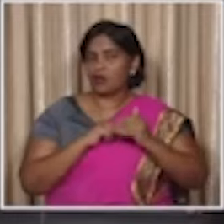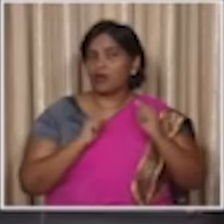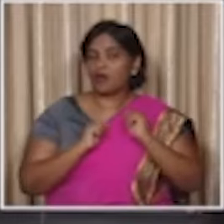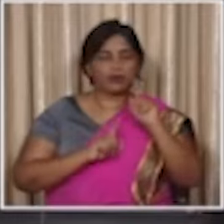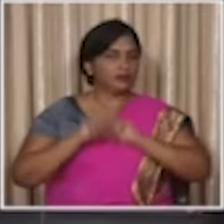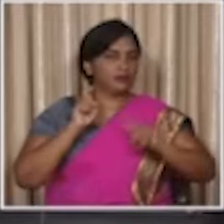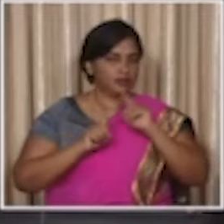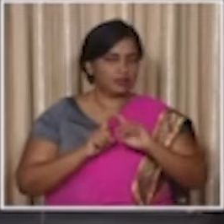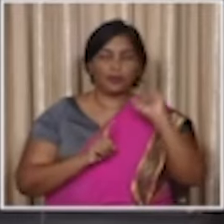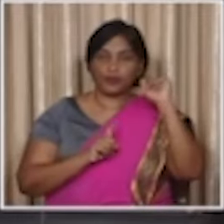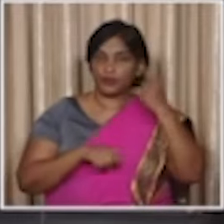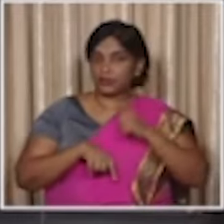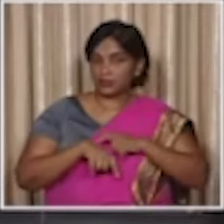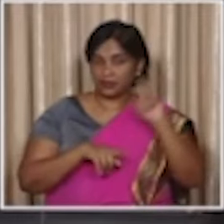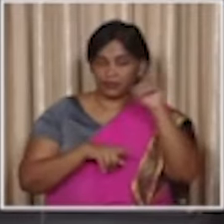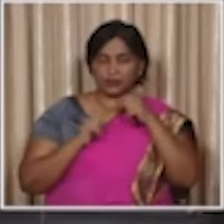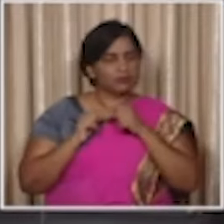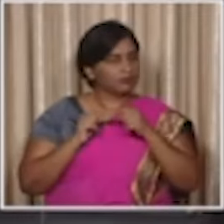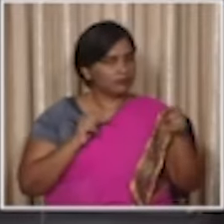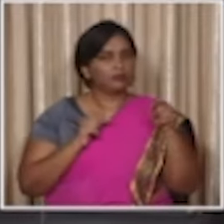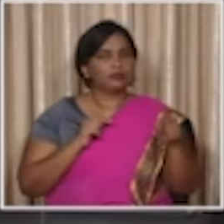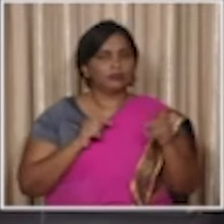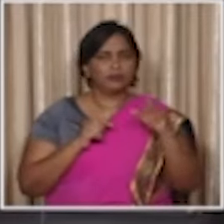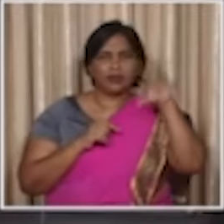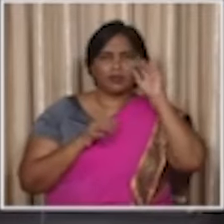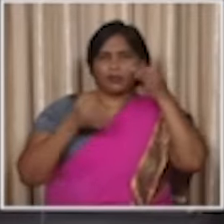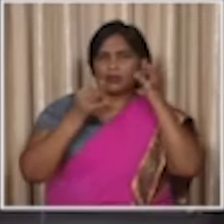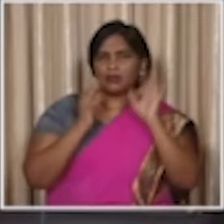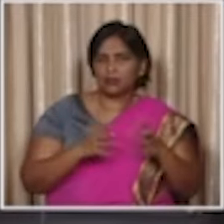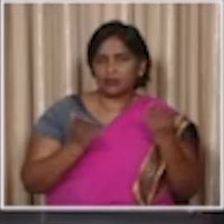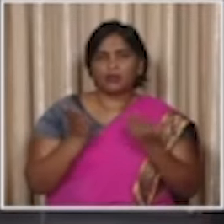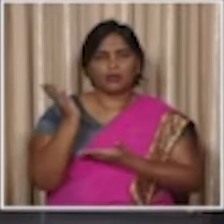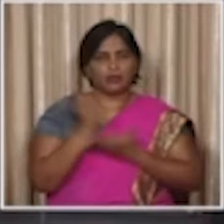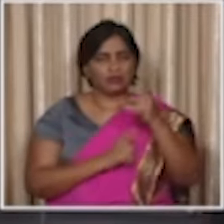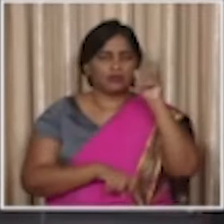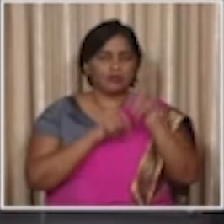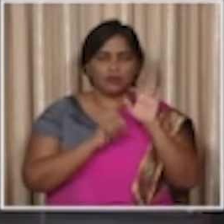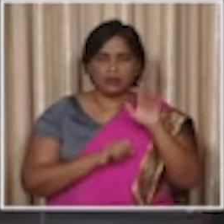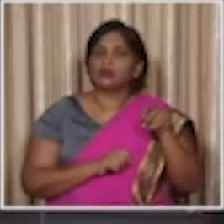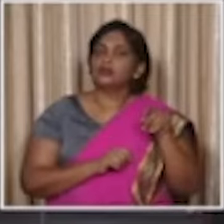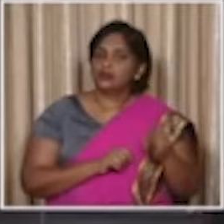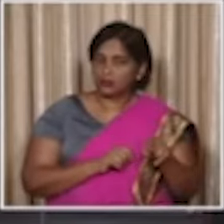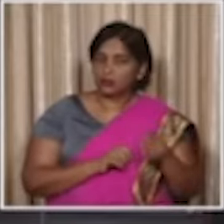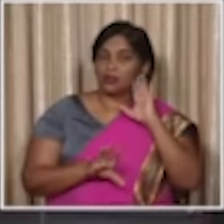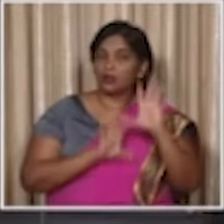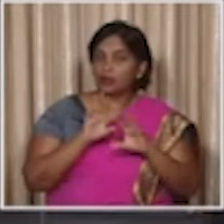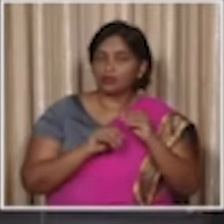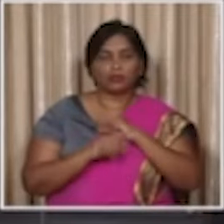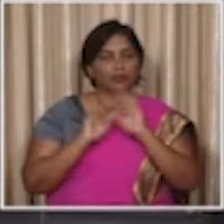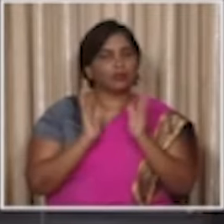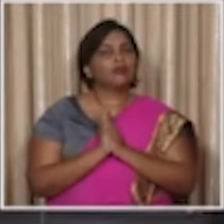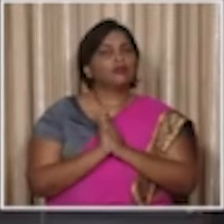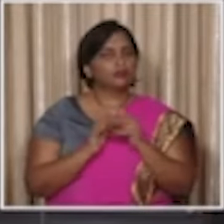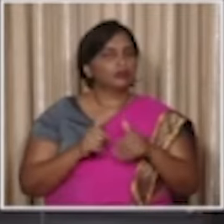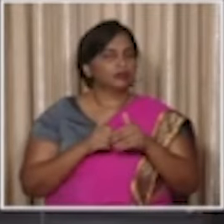සාකච්ඡා කරනවා. මොකද පළවෙනි වටේ කිසියම් අනවබෝධයකට ඉල්ලුම් කරපු කණ්ඩායම් හිටියා. එතකොට එයාගේ තොරතුරු දත්ත සමහර විට